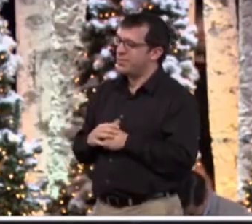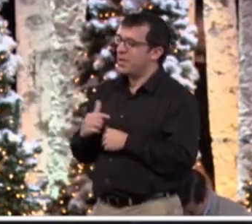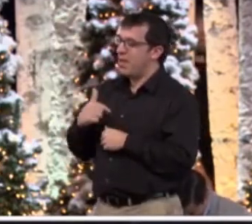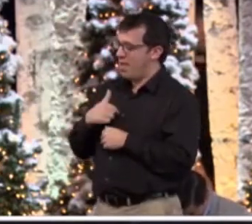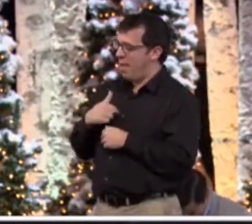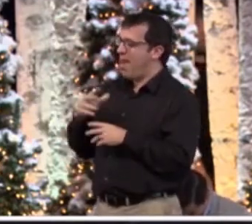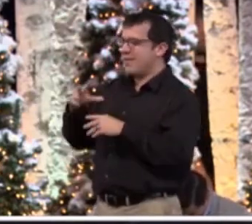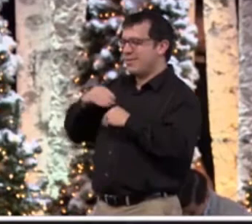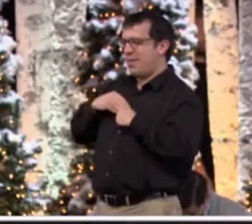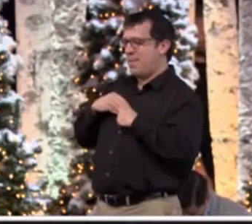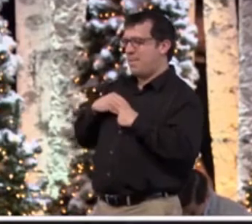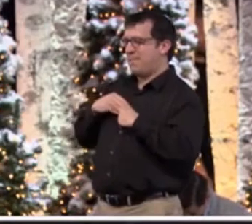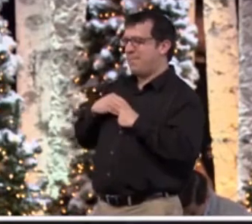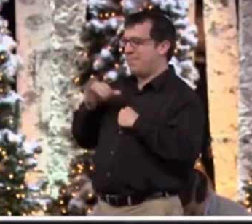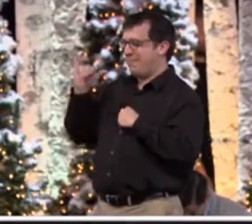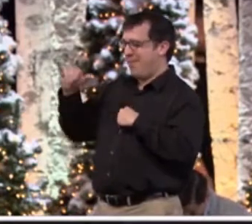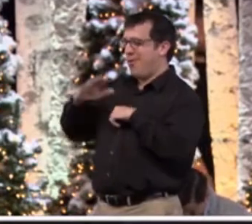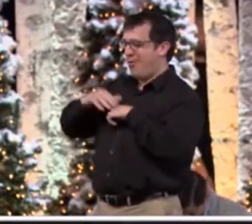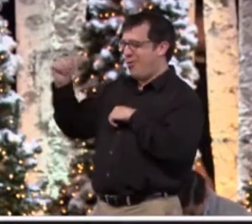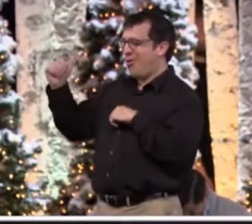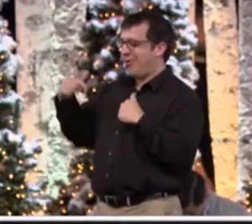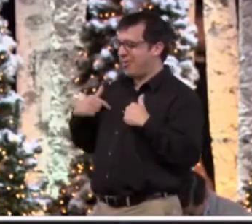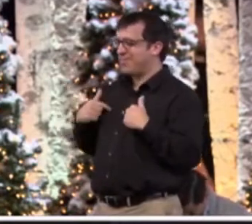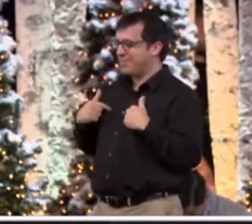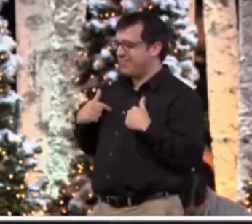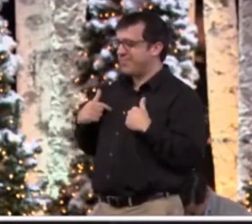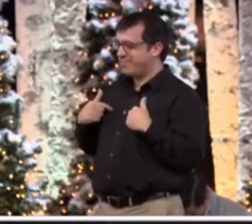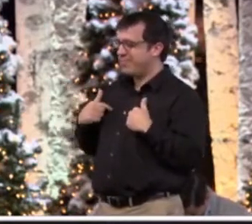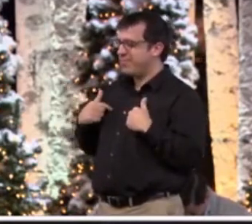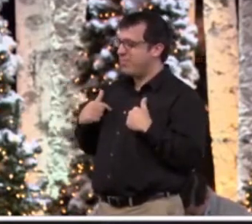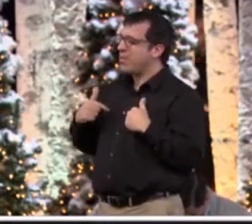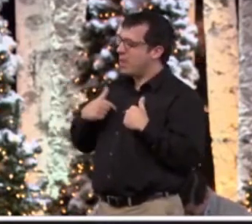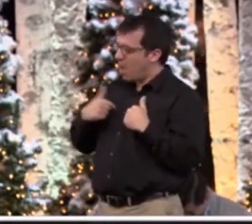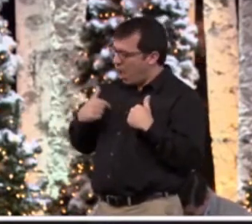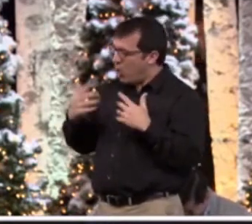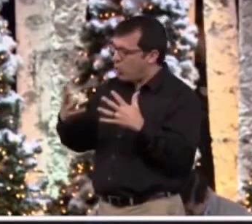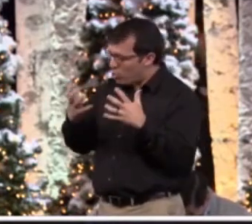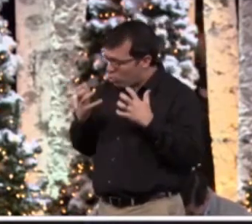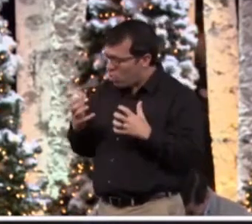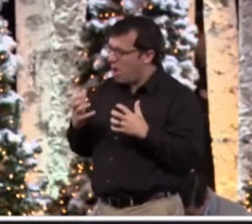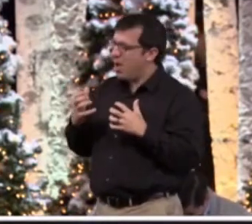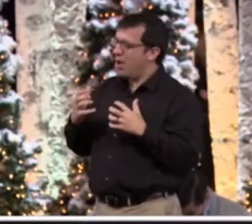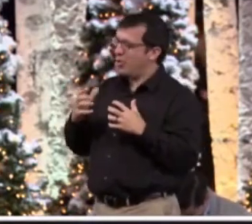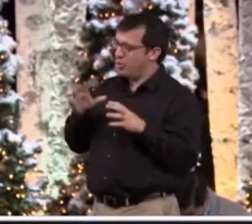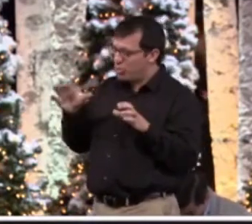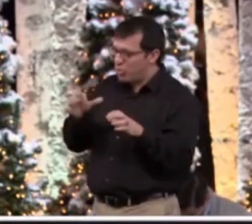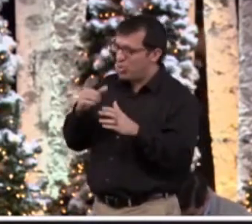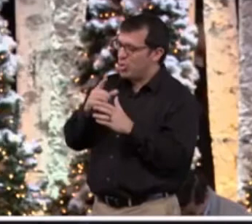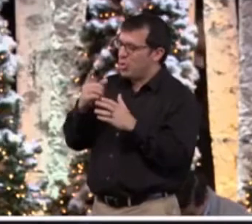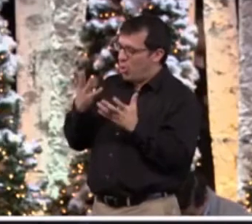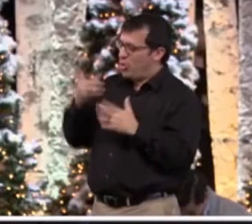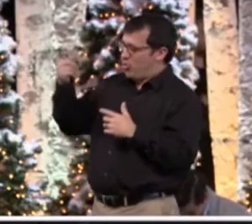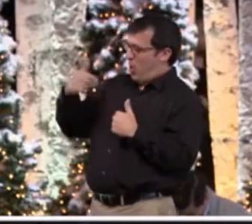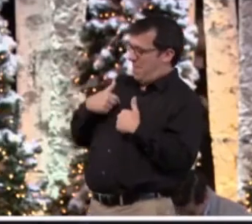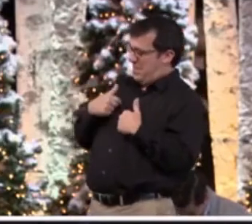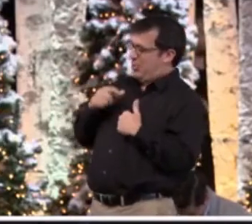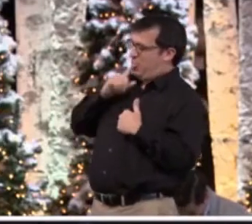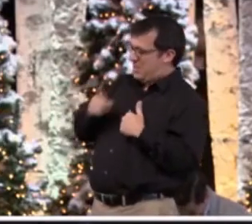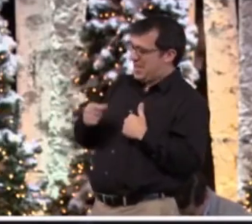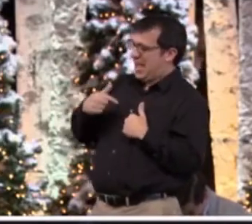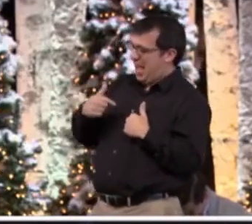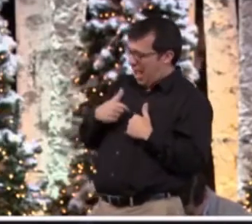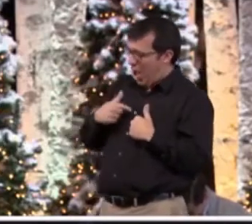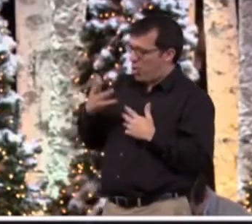मेरो बोलावटलाई स्वीकार गर्छु र म तपाईँले मलाई जे बनाउनका लागि बनाउनु भएको हो त्यही भन्न चाहन्छु र म